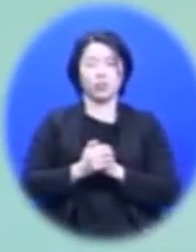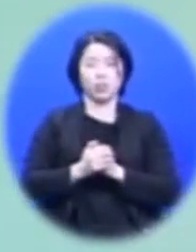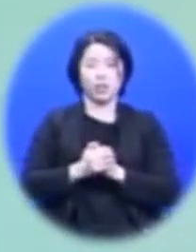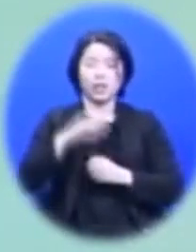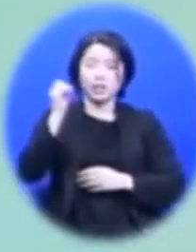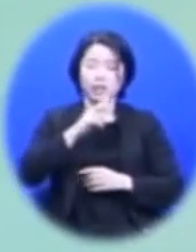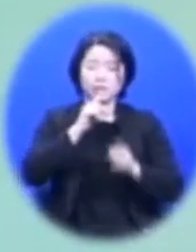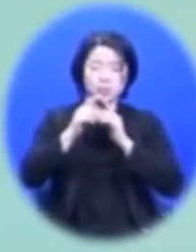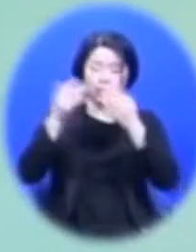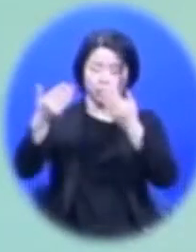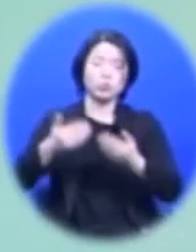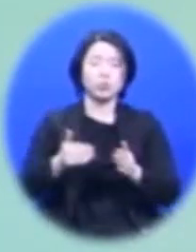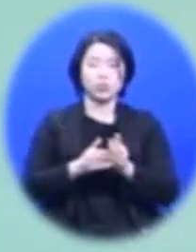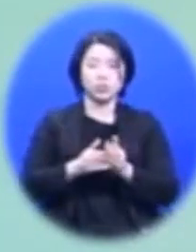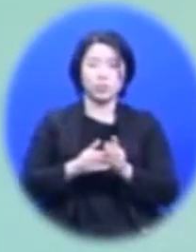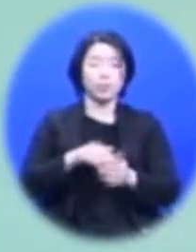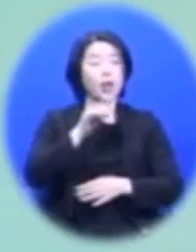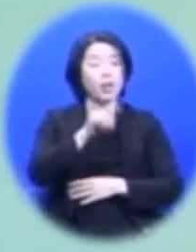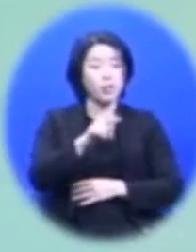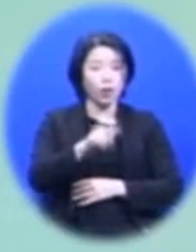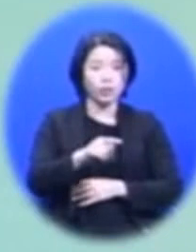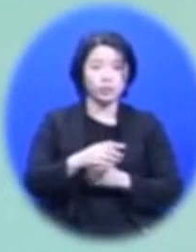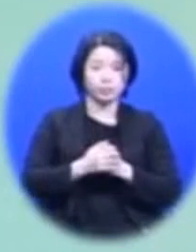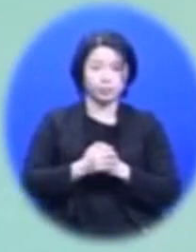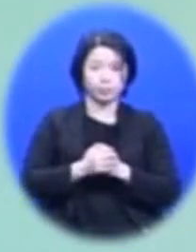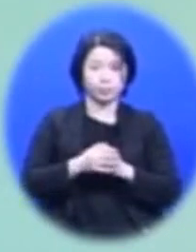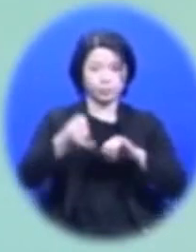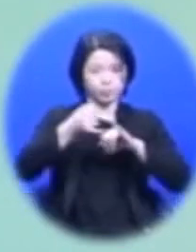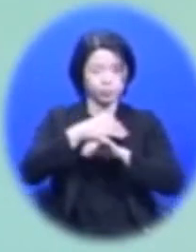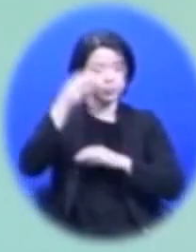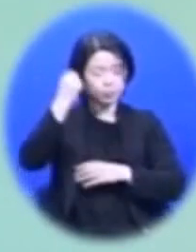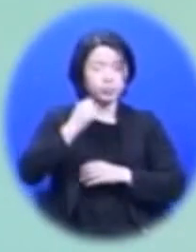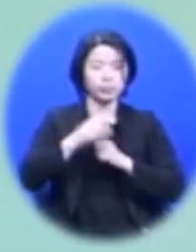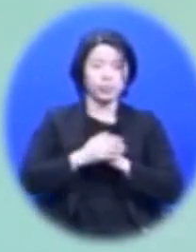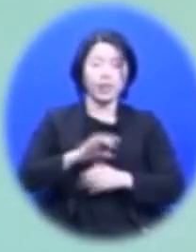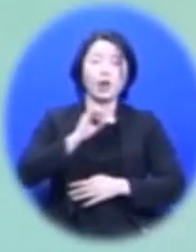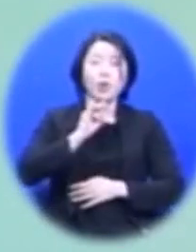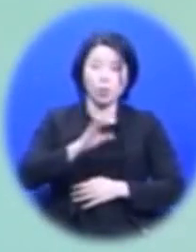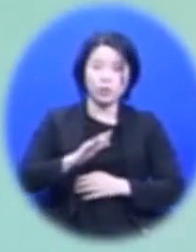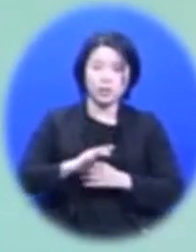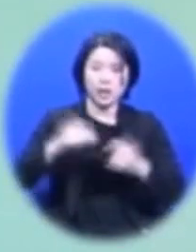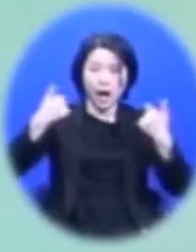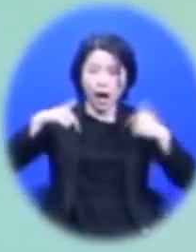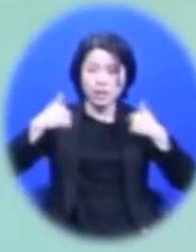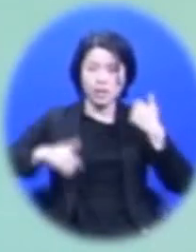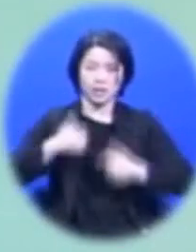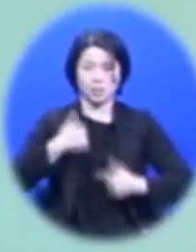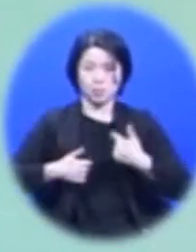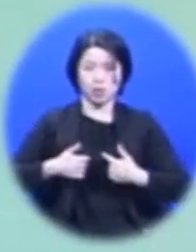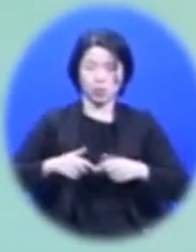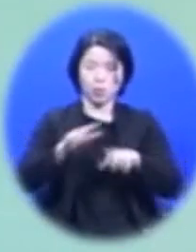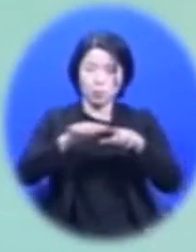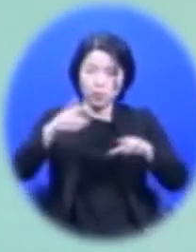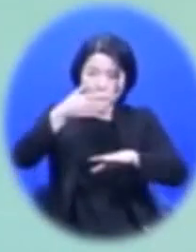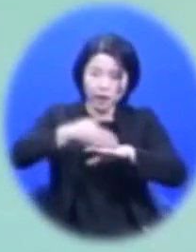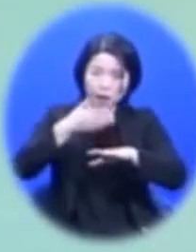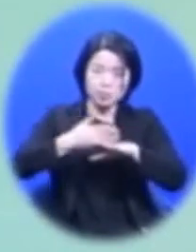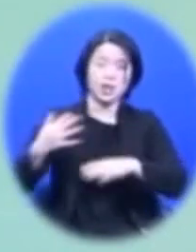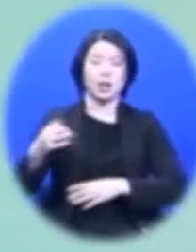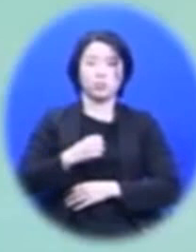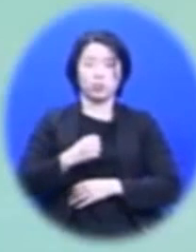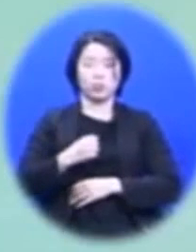다시 말씀하시더라. 너는 명심해. 오직 항상 기뻐하고 범사에